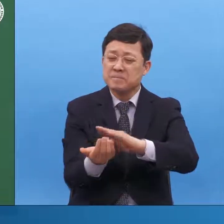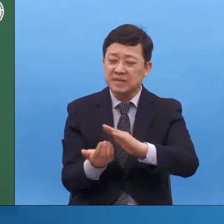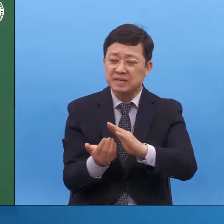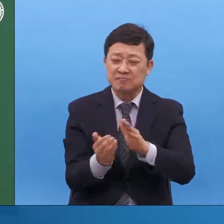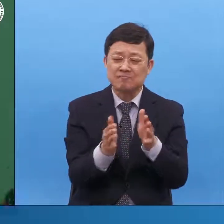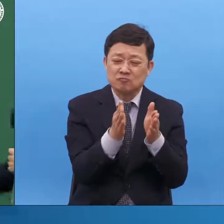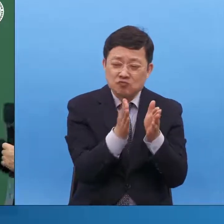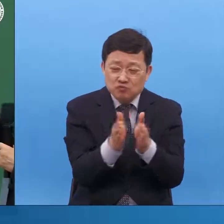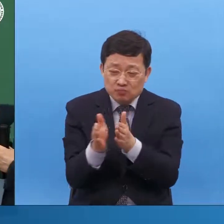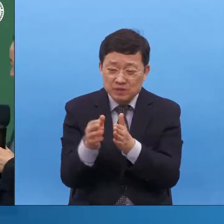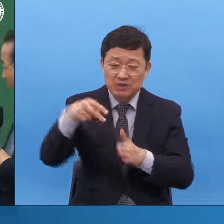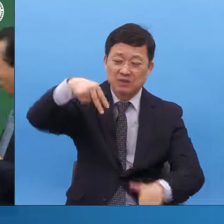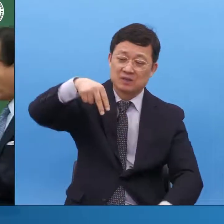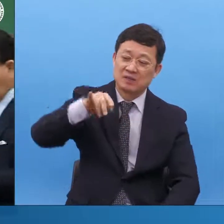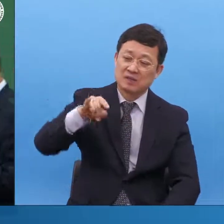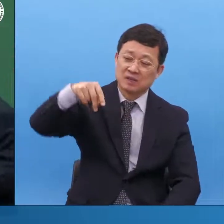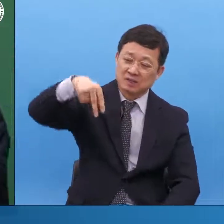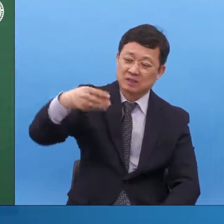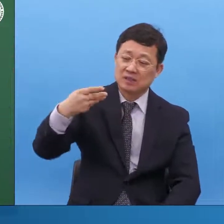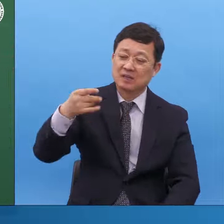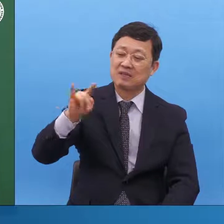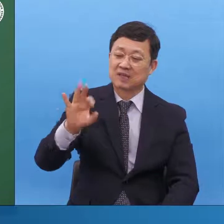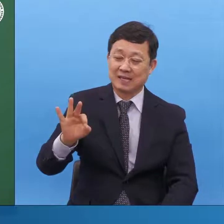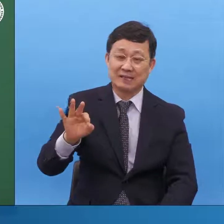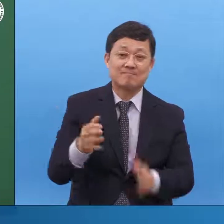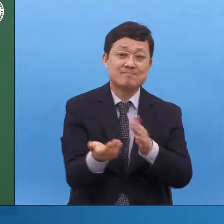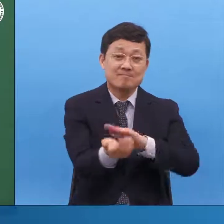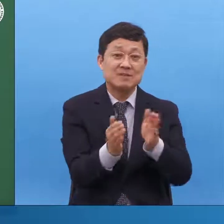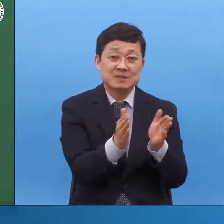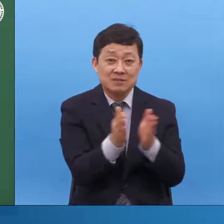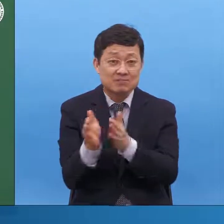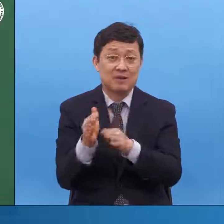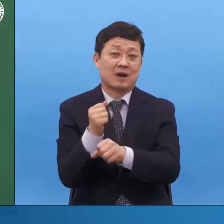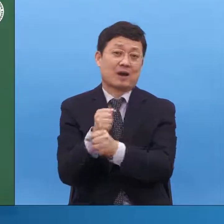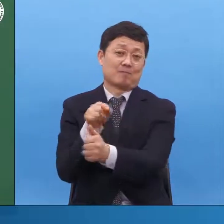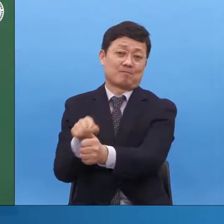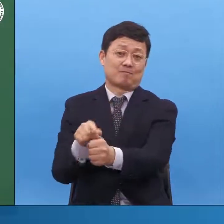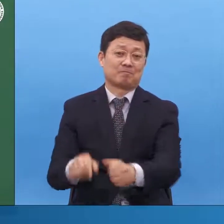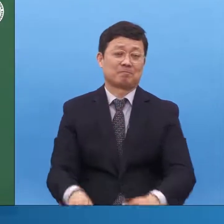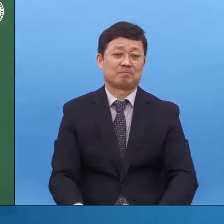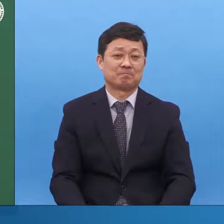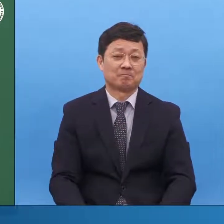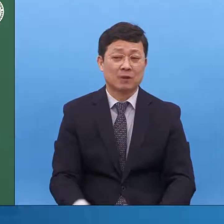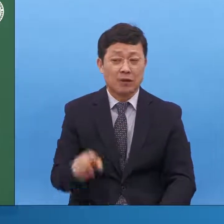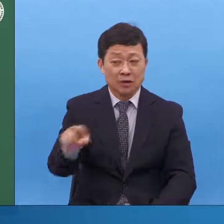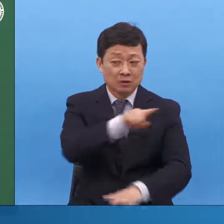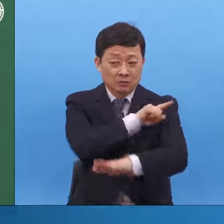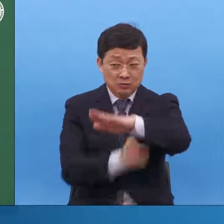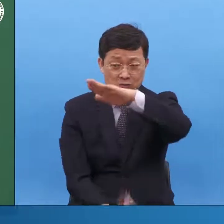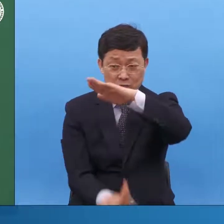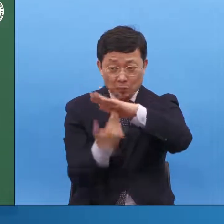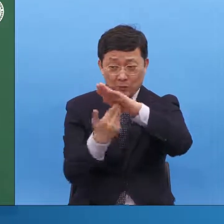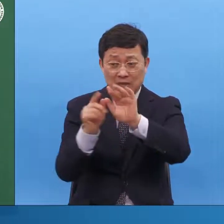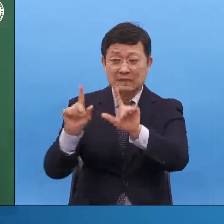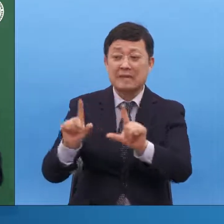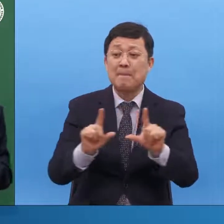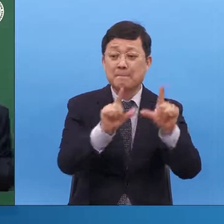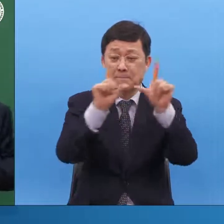그렇죠. Isn't that so? 여러분은 서밋 될 거니까 Because you will become the 서밋 summit. 삶을 세팅을 해야 돼. You have to set the summit